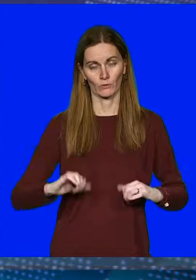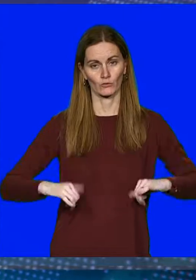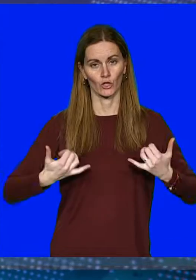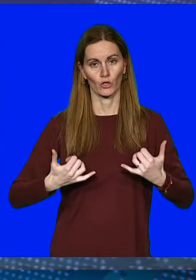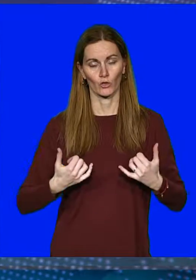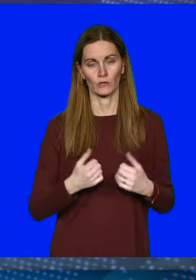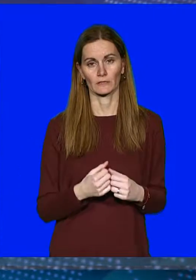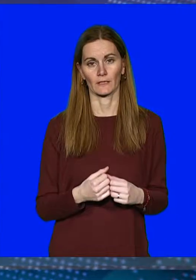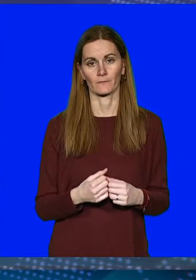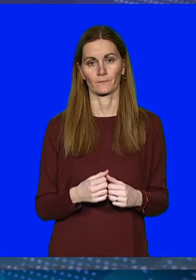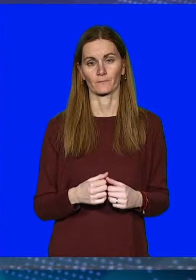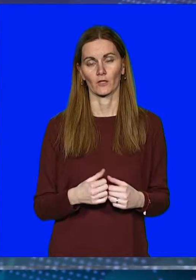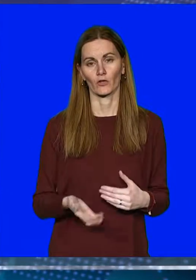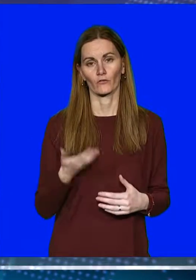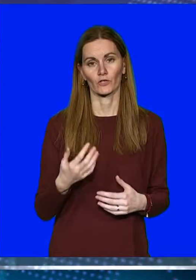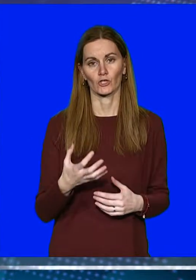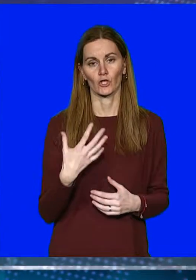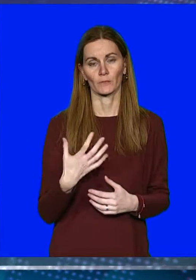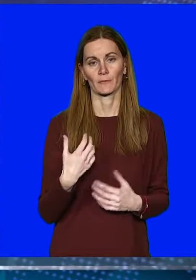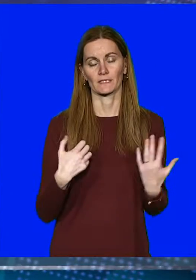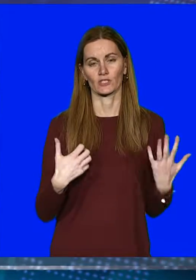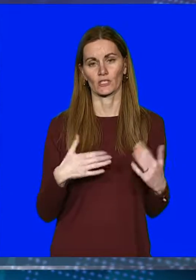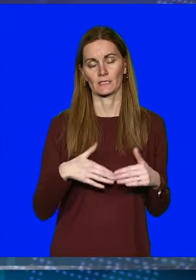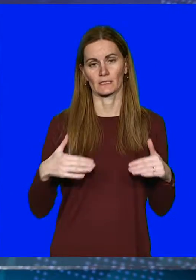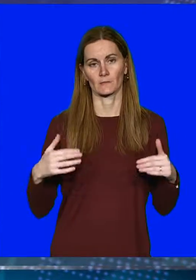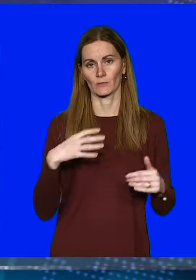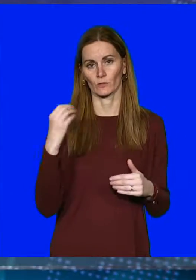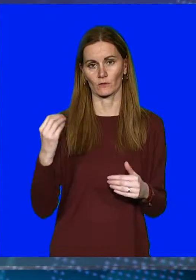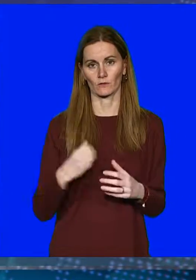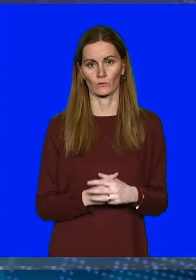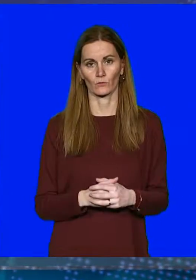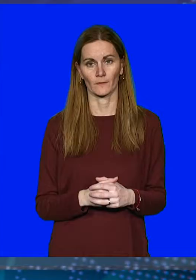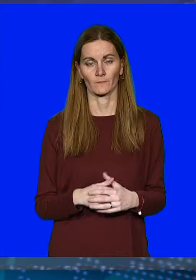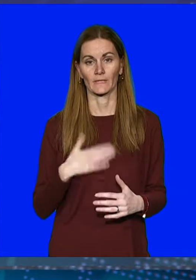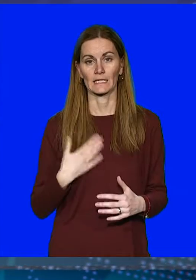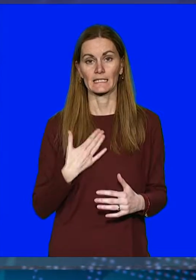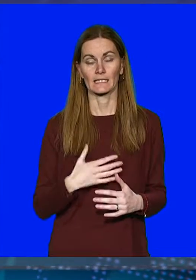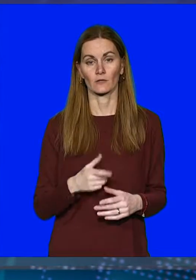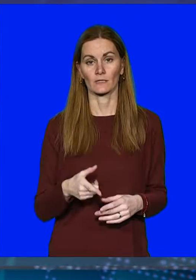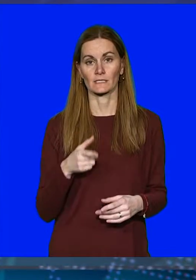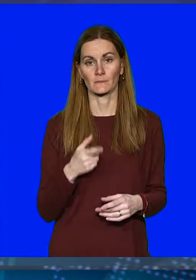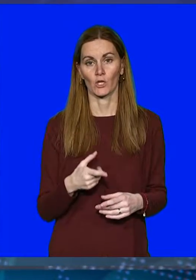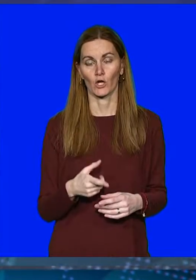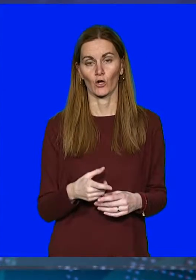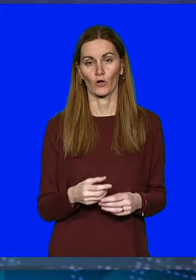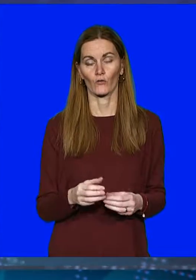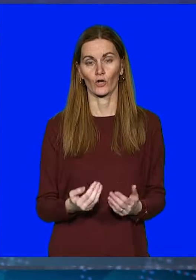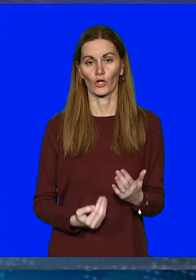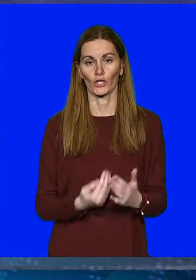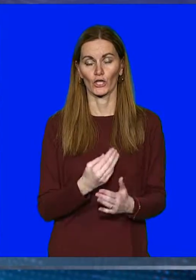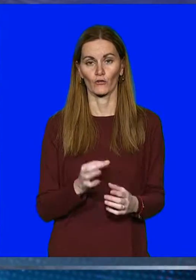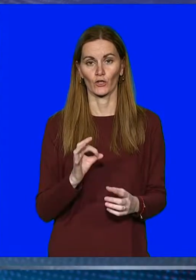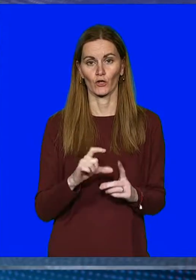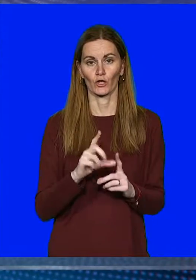godini, uključujući i onaj veliki mega projekt aglomeracije vrijedan više od 560 milijuna kuna. Pa ja sam vrlo zadovoljan s obzirom da je ovo, kao što znate,